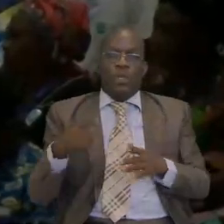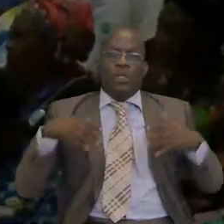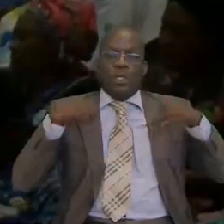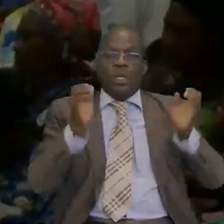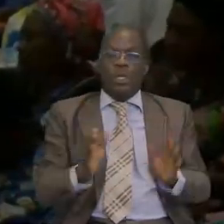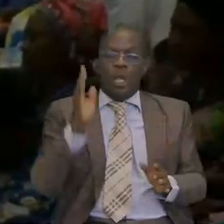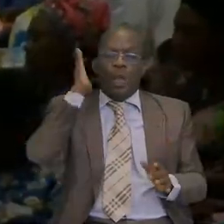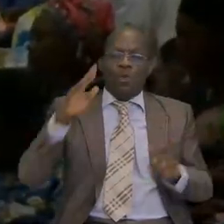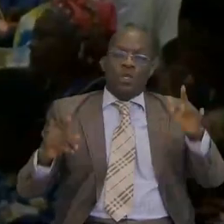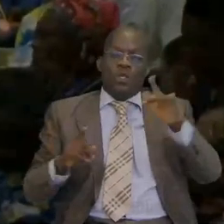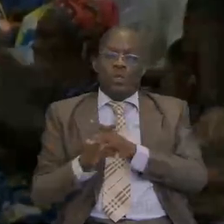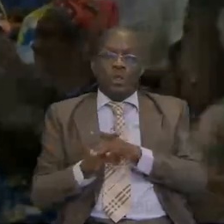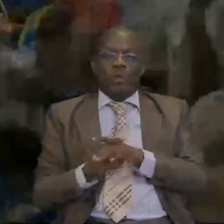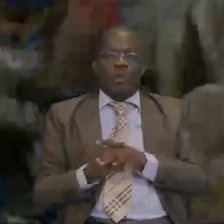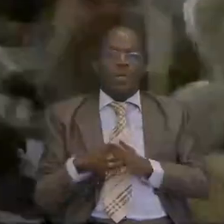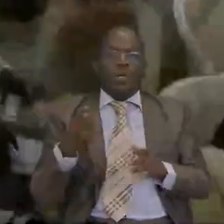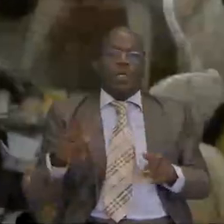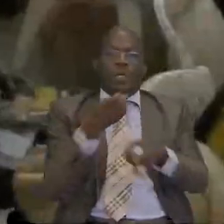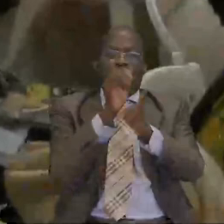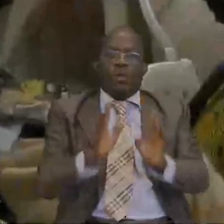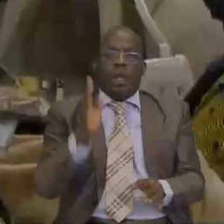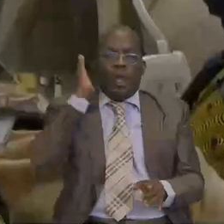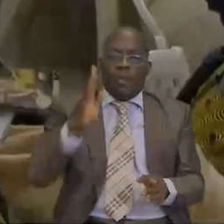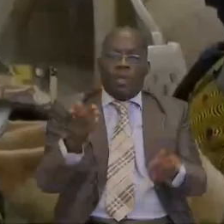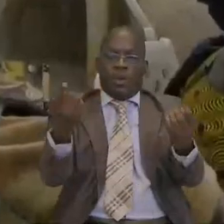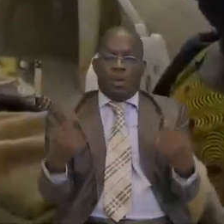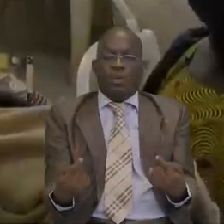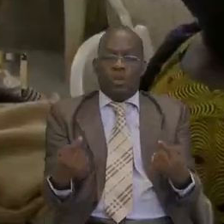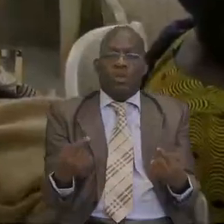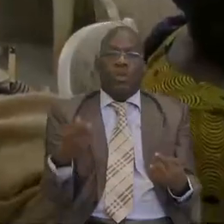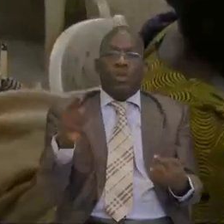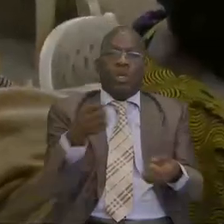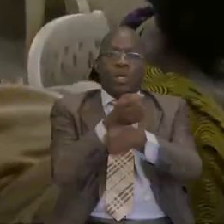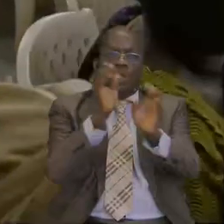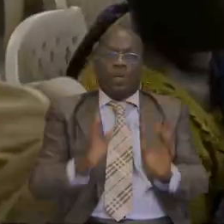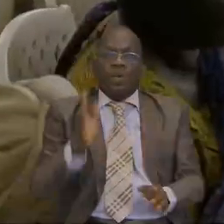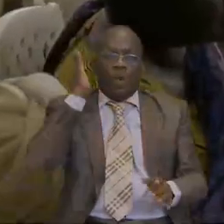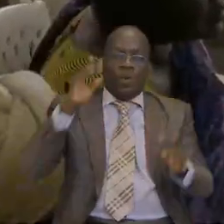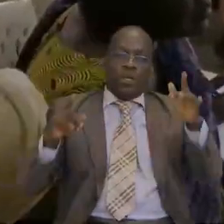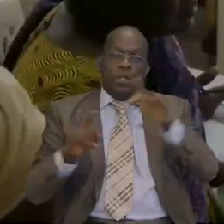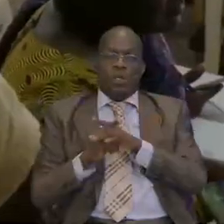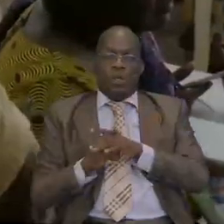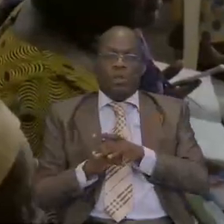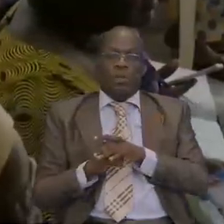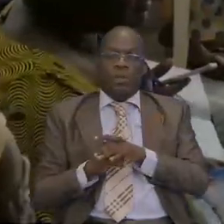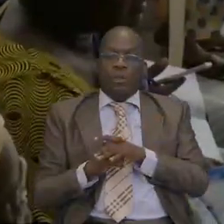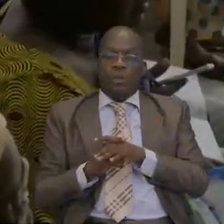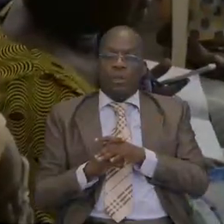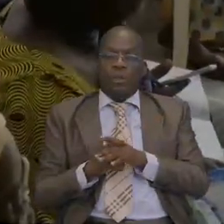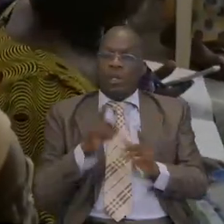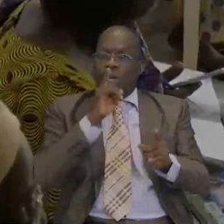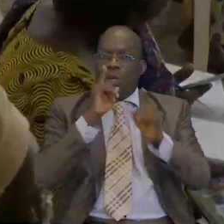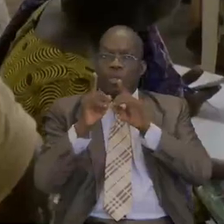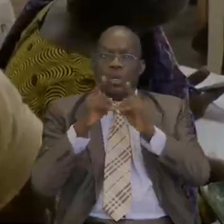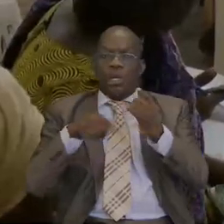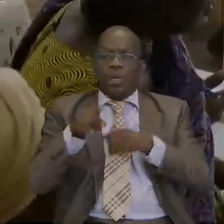Le guérisseur va se manifester. Le libérateur va se manifester. Le sauveur va se manifester.